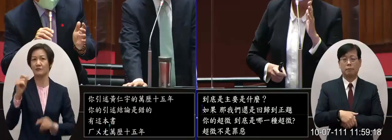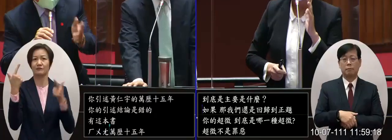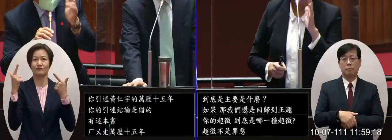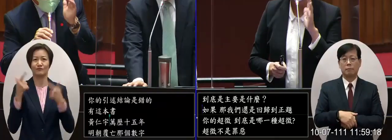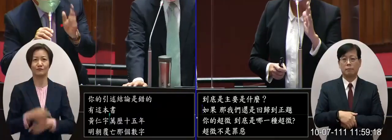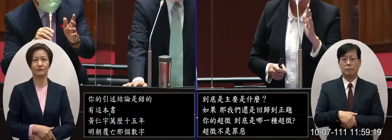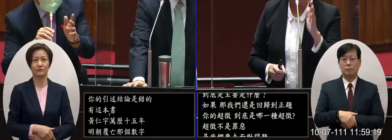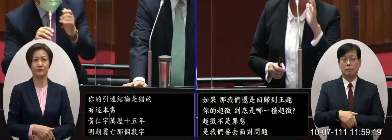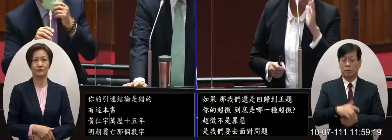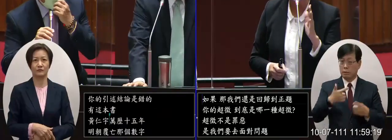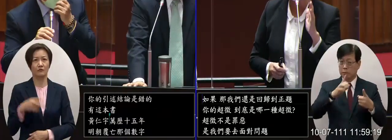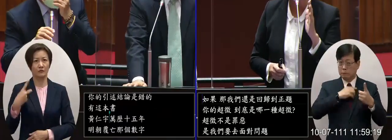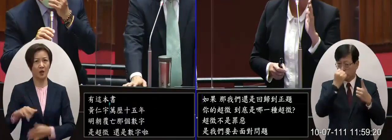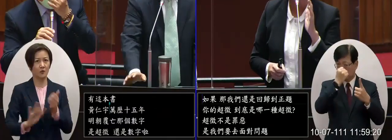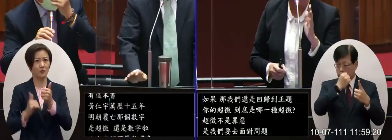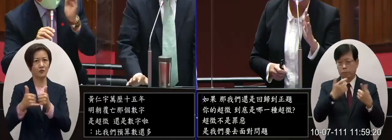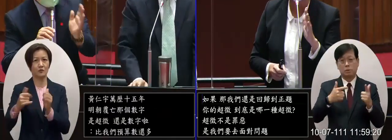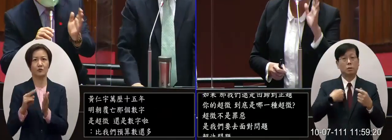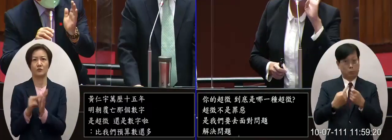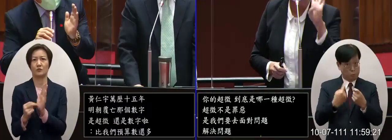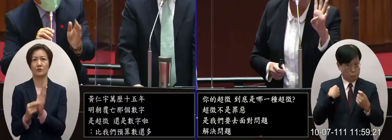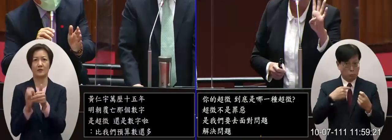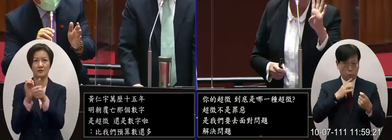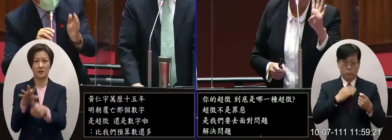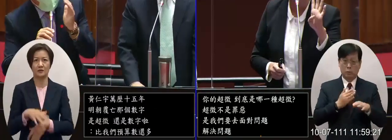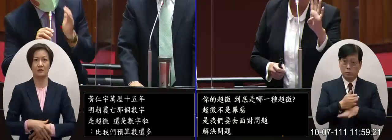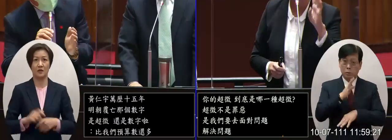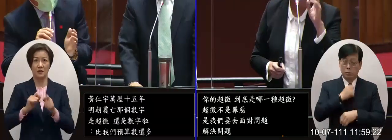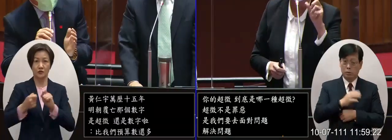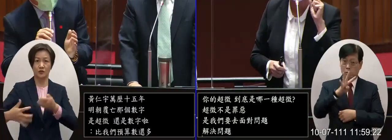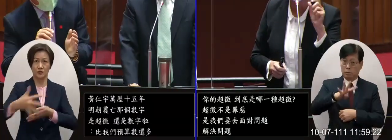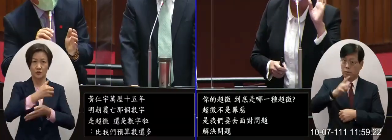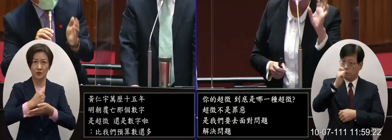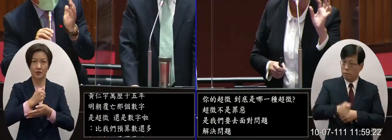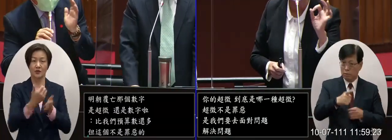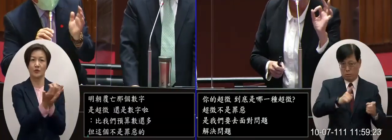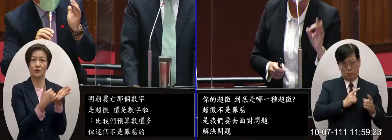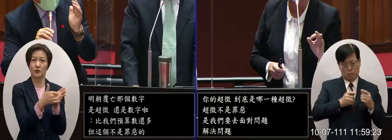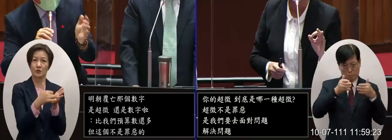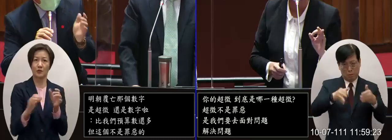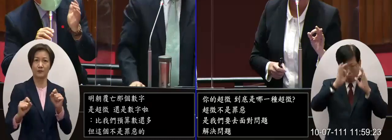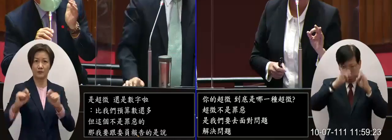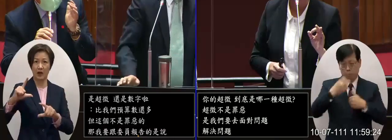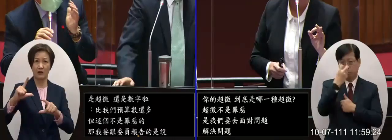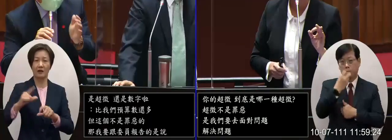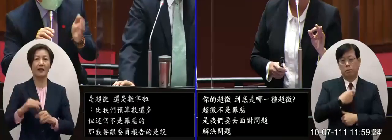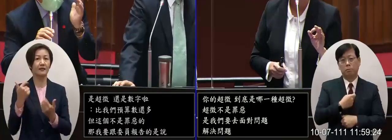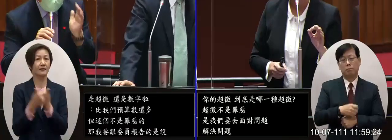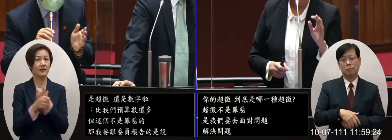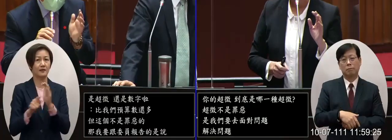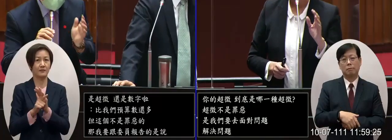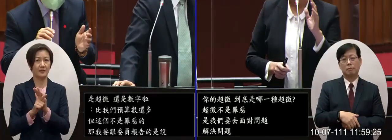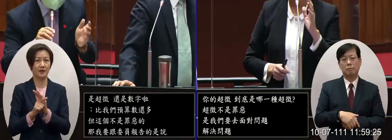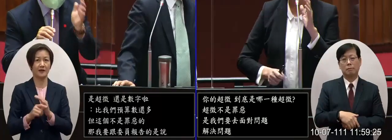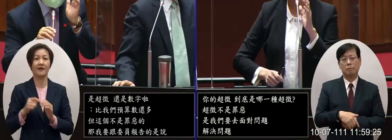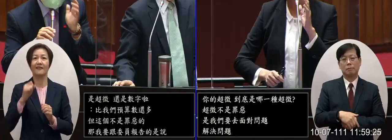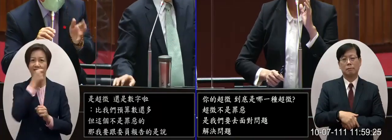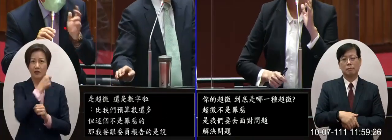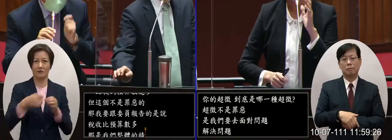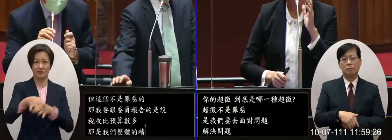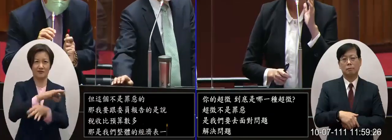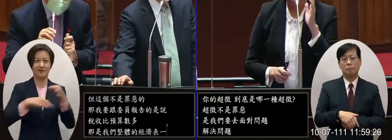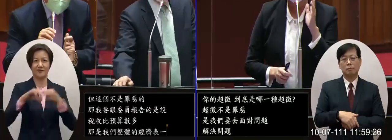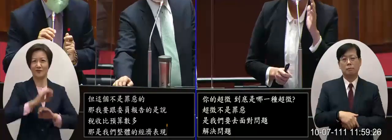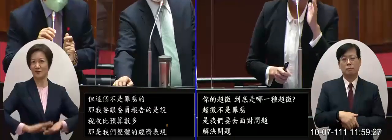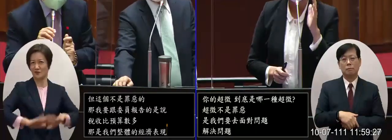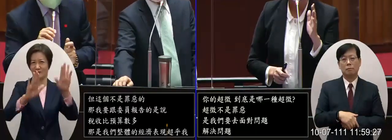恶。哦，那我要跟委员报告的 就 是说，税收比预算数多，那是我们整体的经济的表现